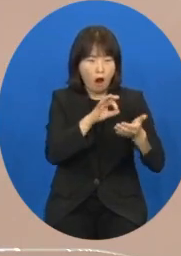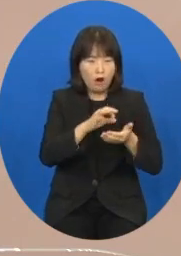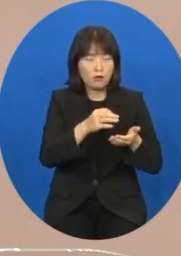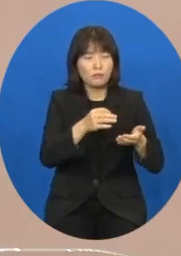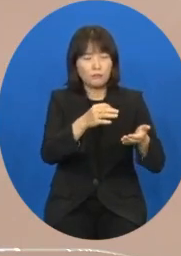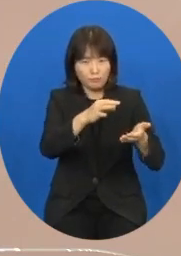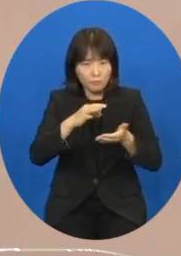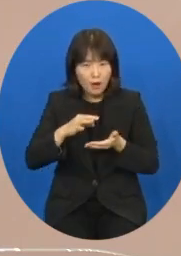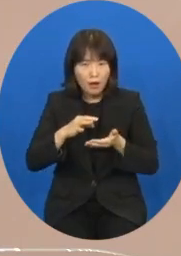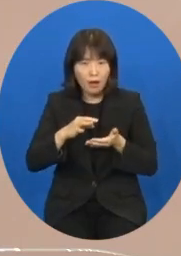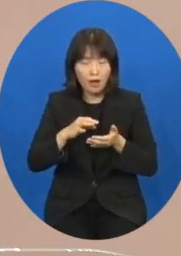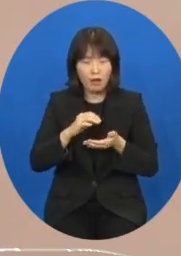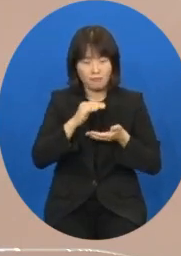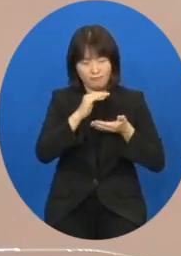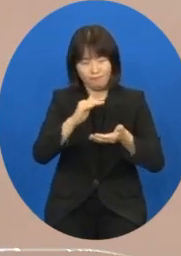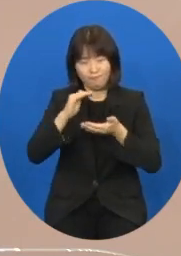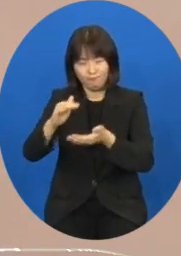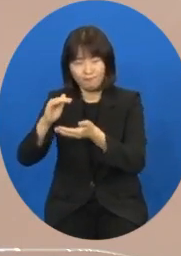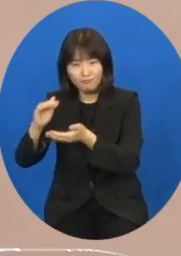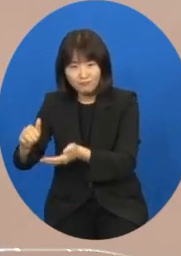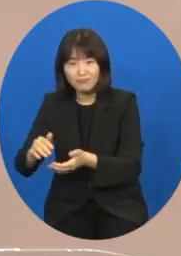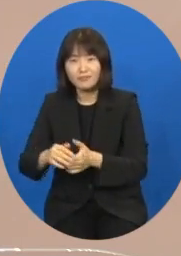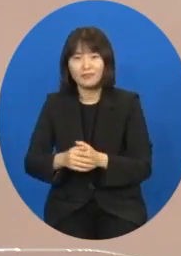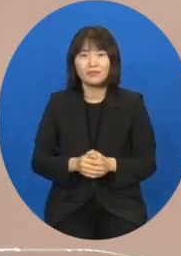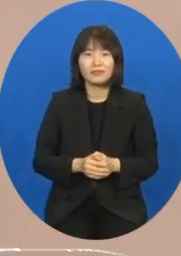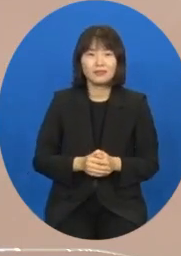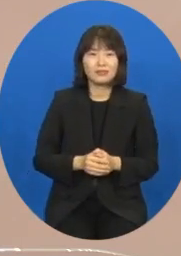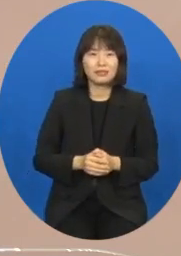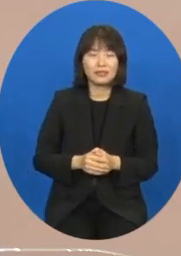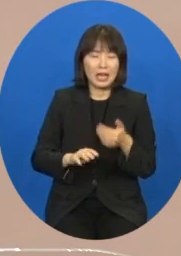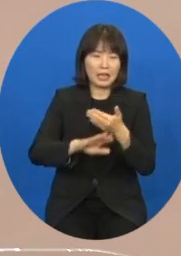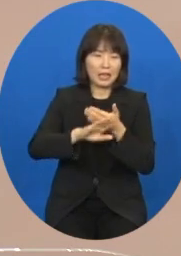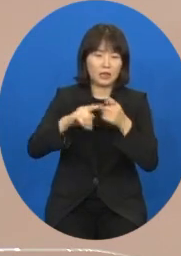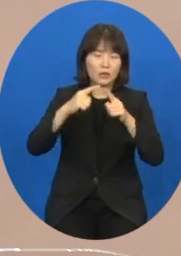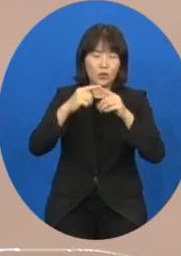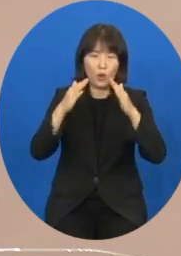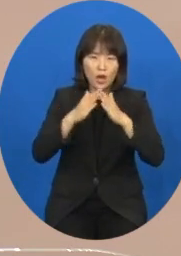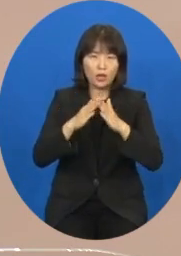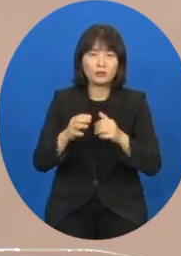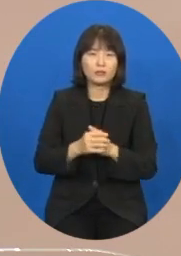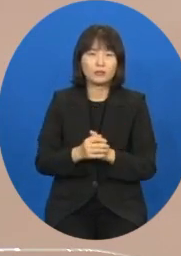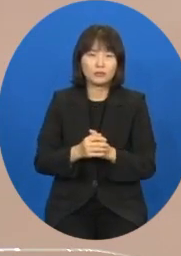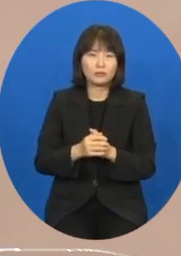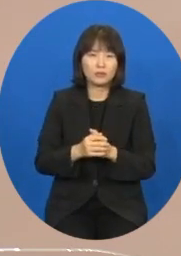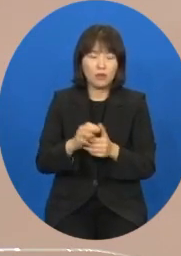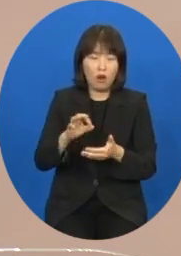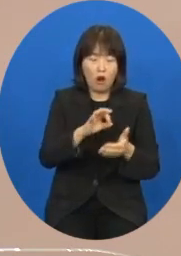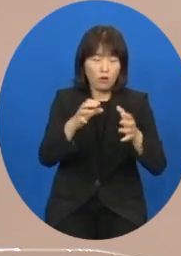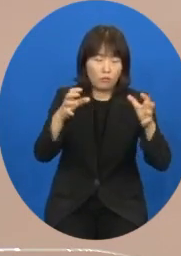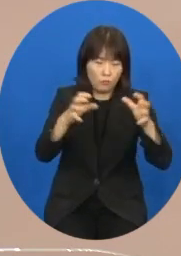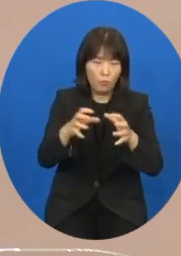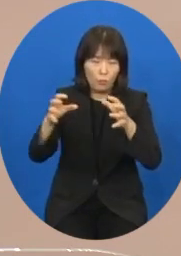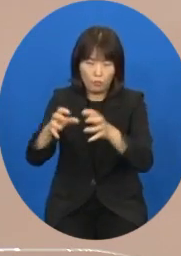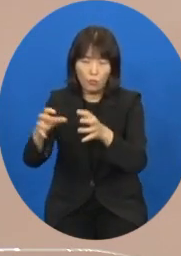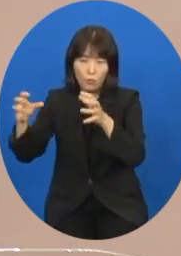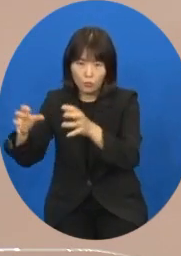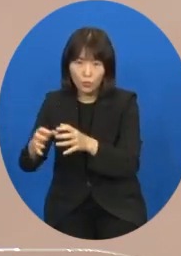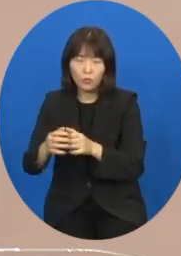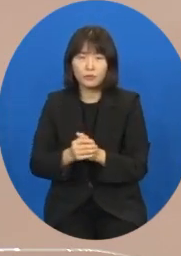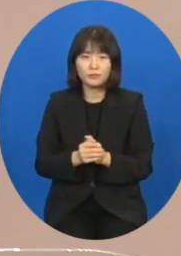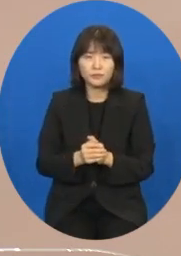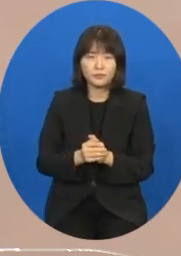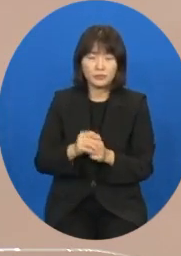교회도 자극을 받으시고 다른 교회도 다 이렇게 십시일반 모아져서 진짜 한 교회에